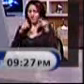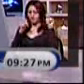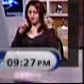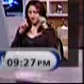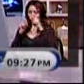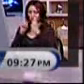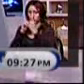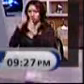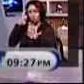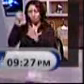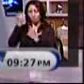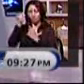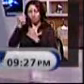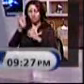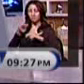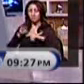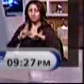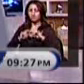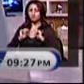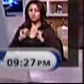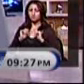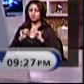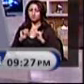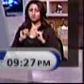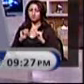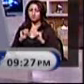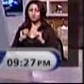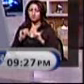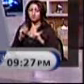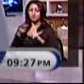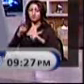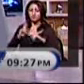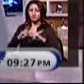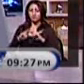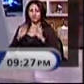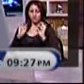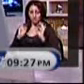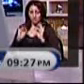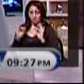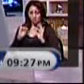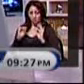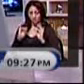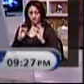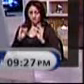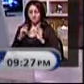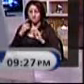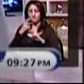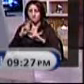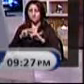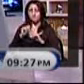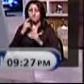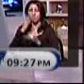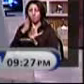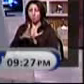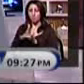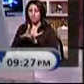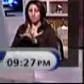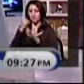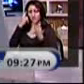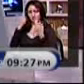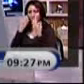ناس لم يعرف عنهم الثوريه خالص من قبل، وبالتالي بيكونوا ميالين لايه؟ للحلول الوسط، واخد بال